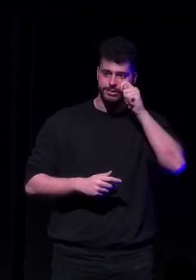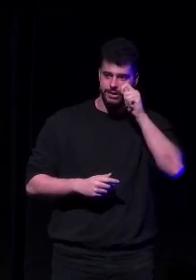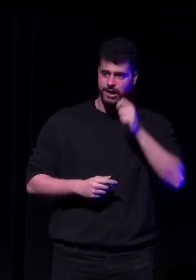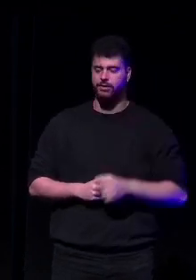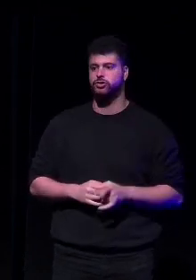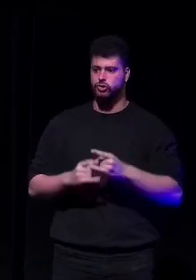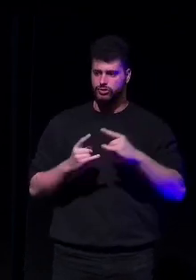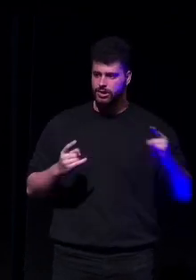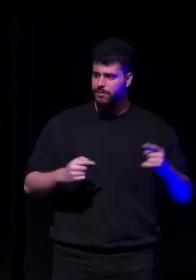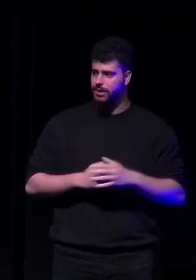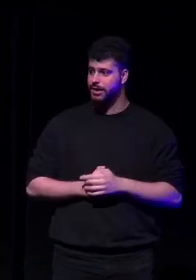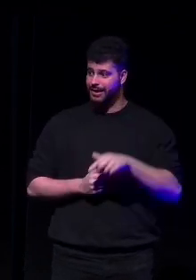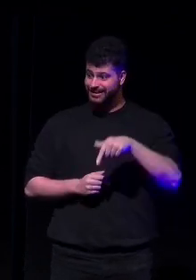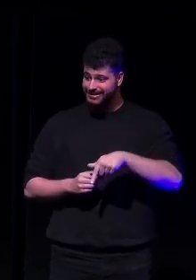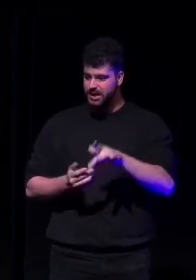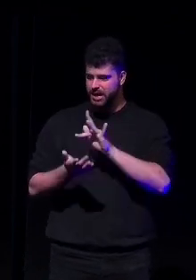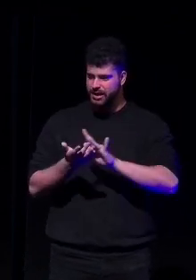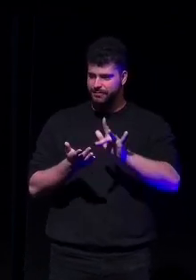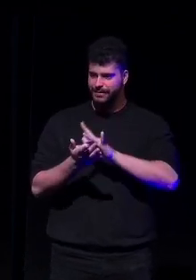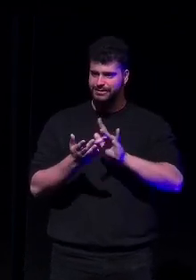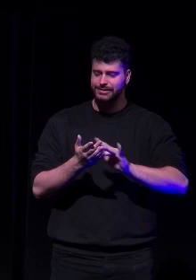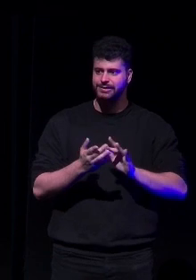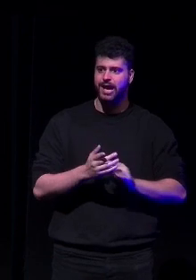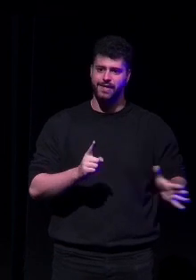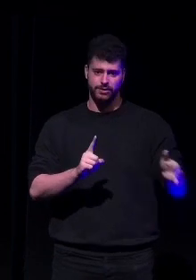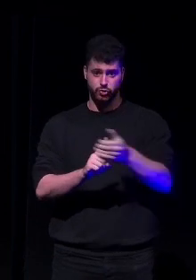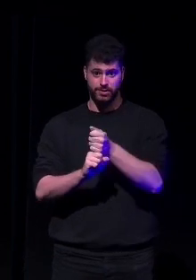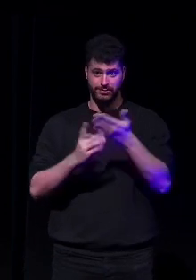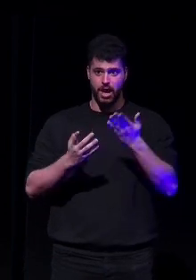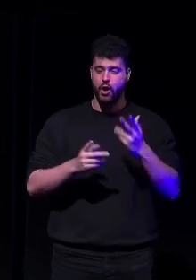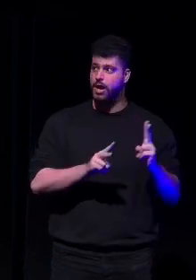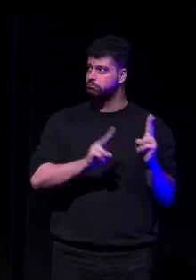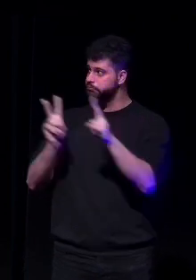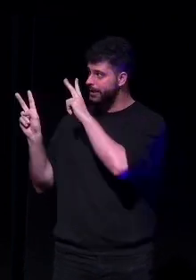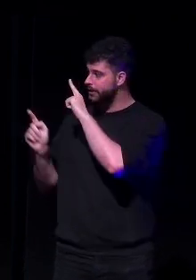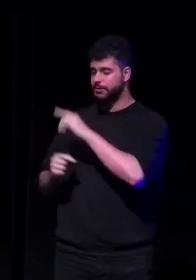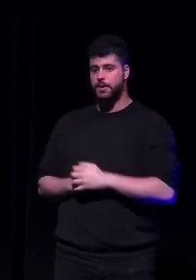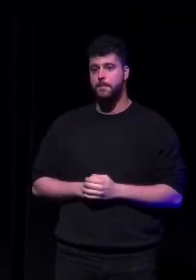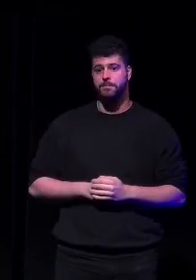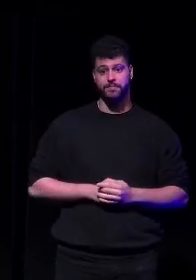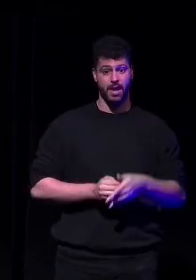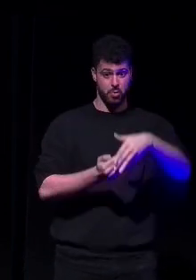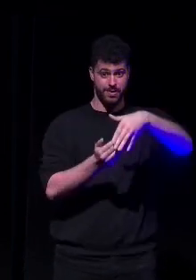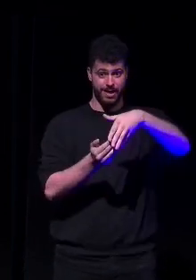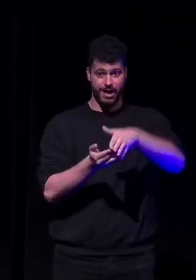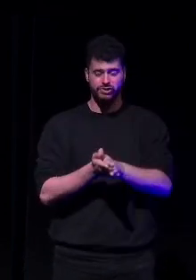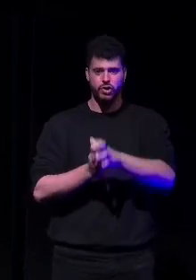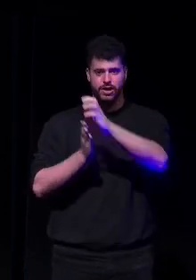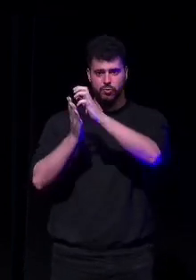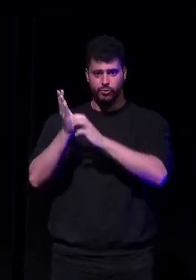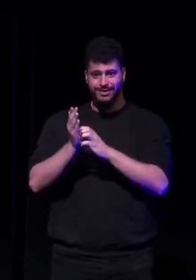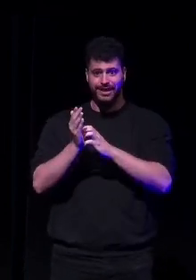Girona. Aquest guardó és per la revista Descobrir, que ara veuran també projectada a la pantalla, per la publicació del reportatge